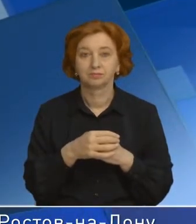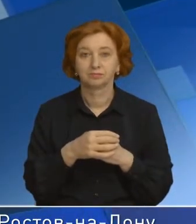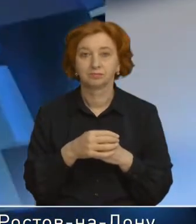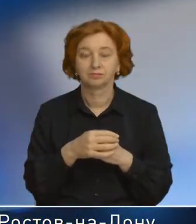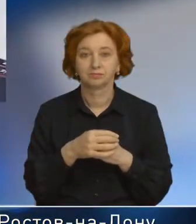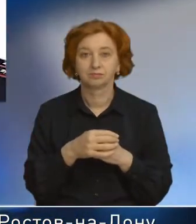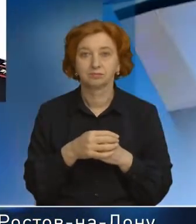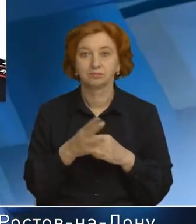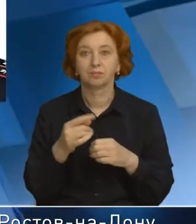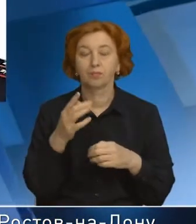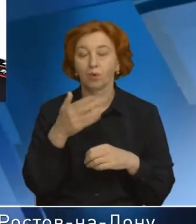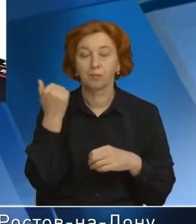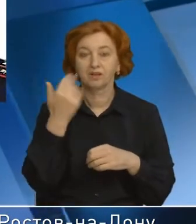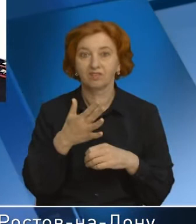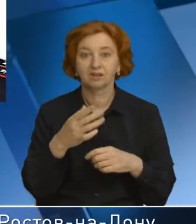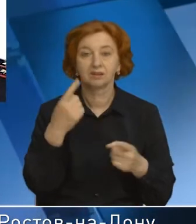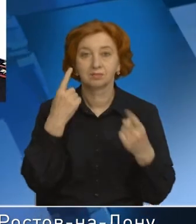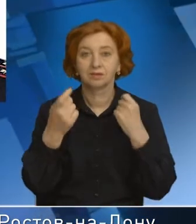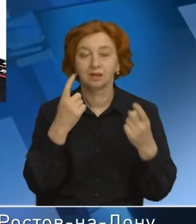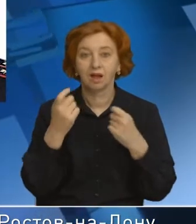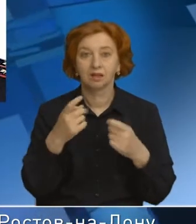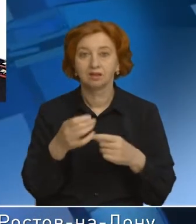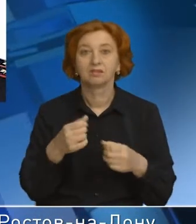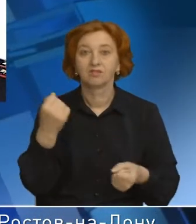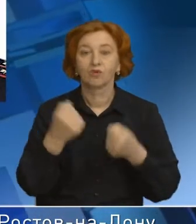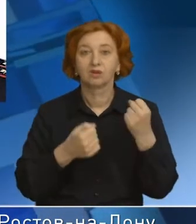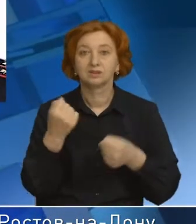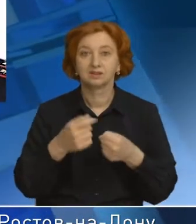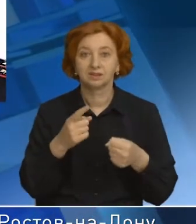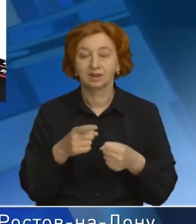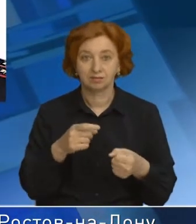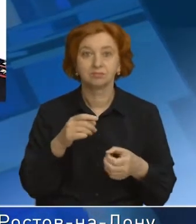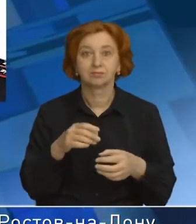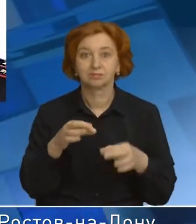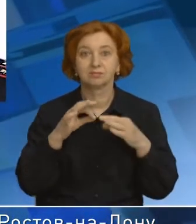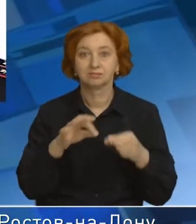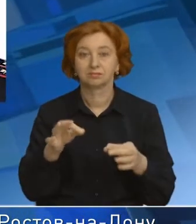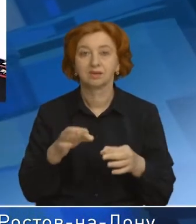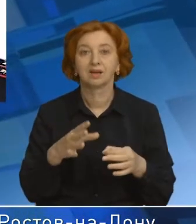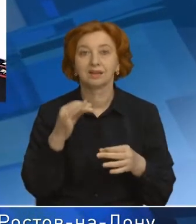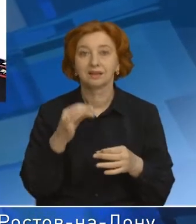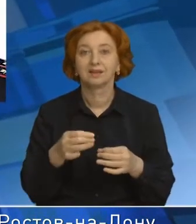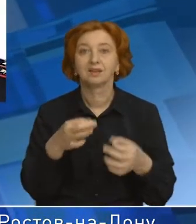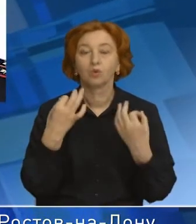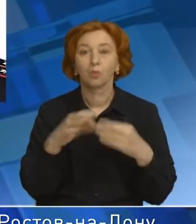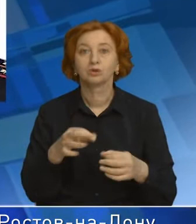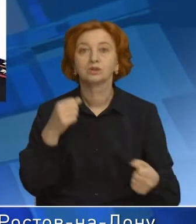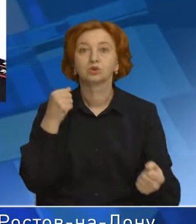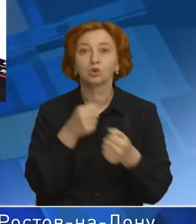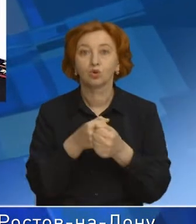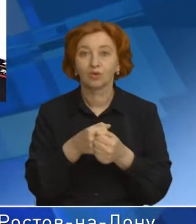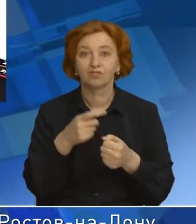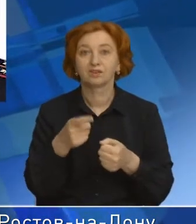по предварительным данным со слов водителя его ослепило солнце в результате чего допустил столкновение с